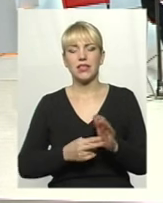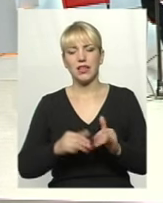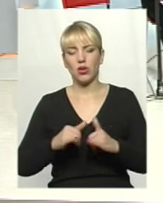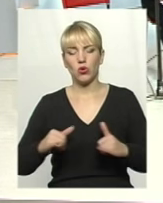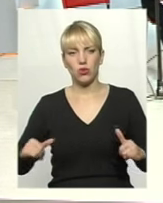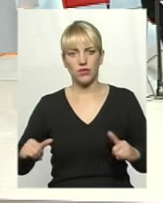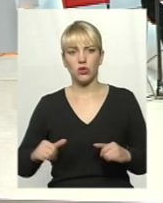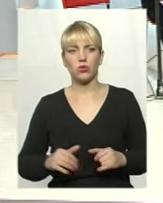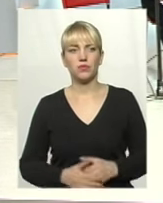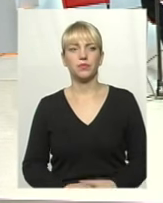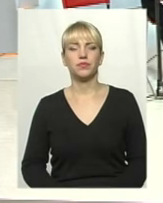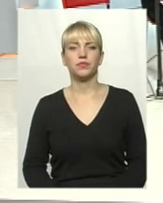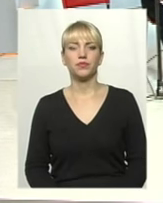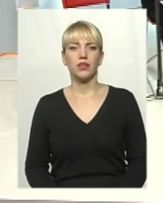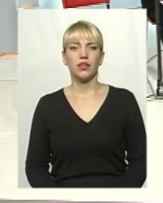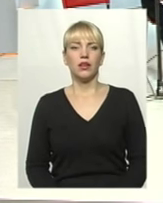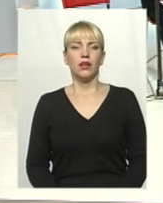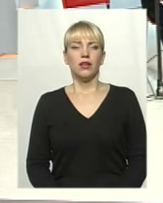розвитку. Ну,